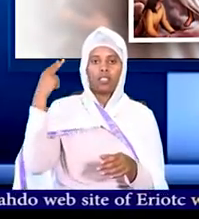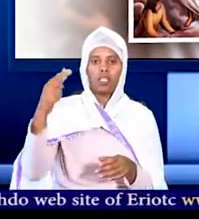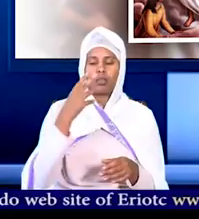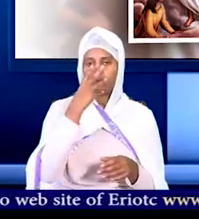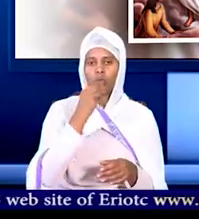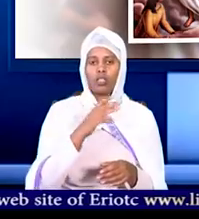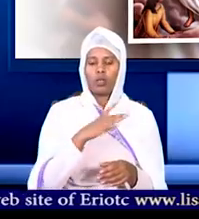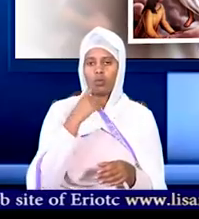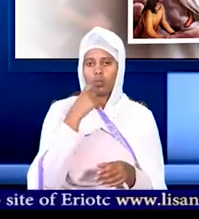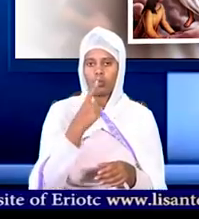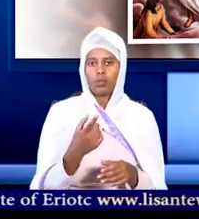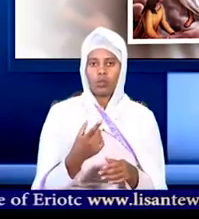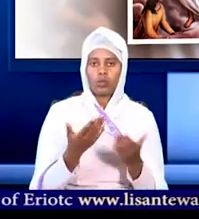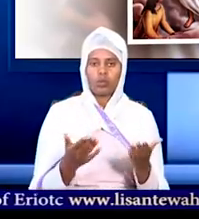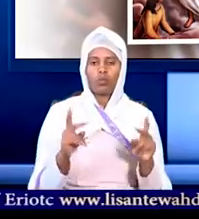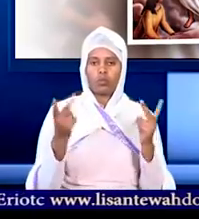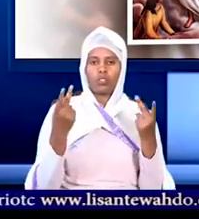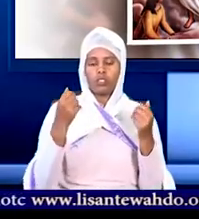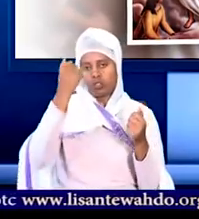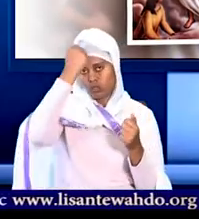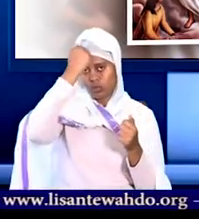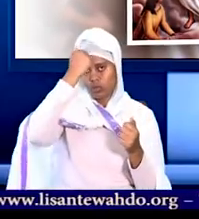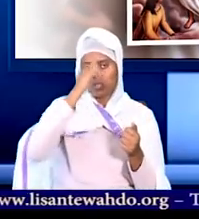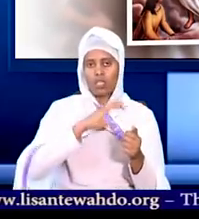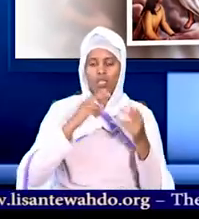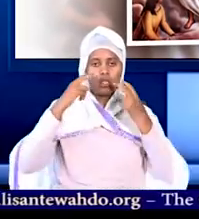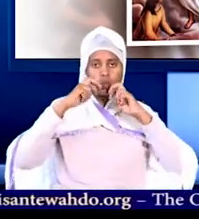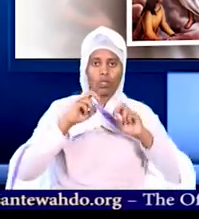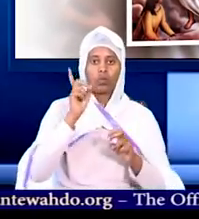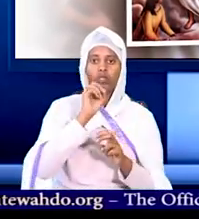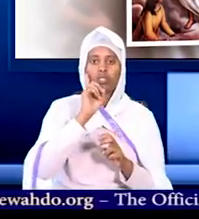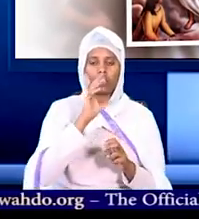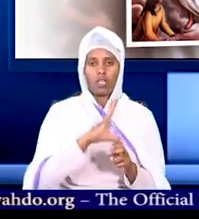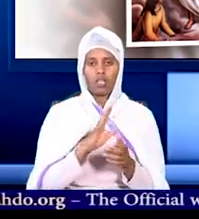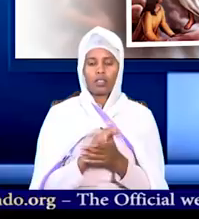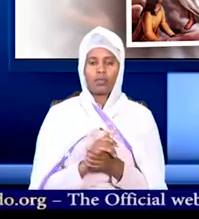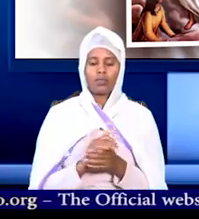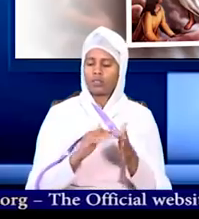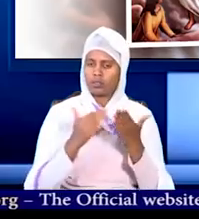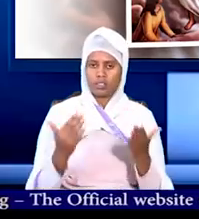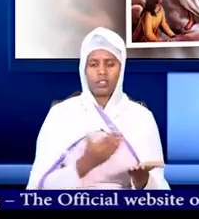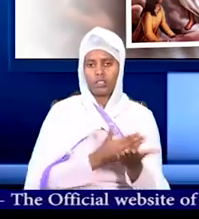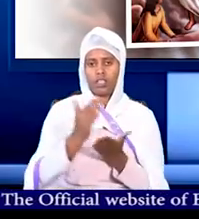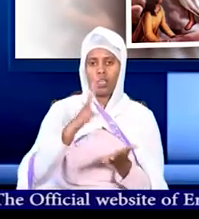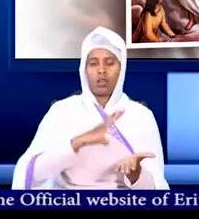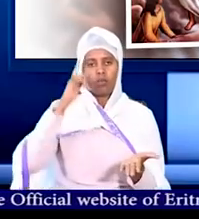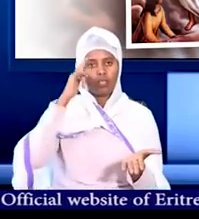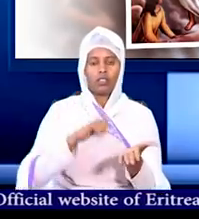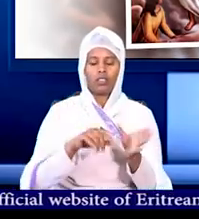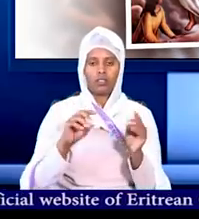ዝበለ ደመይ ሰተና ይዘል ዓለም ህይወት አለው ንድወሎ ሎሙ ወይ ተዘከረ ዘላ በዛዕለት እዚያ